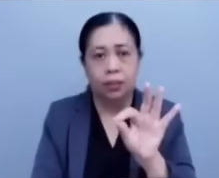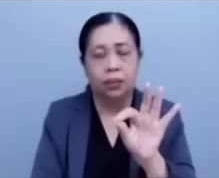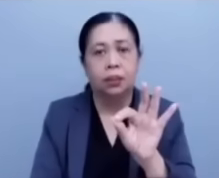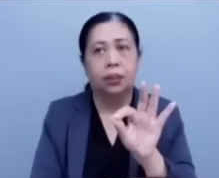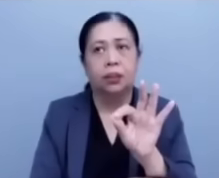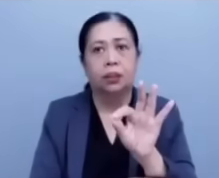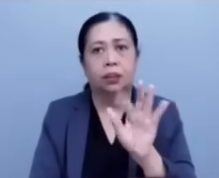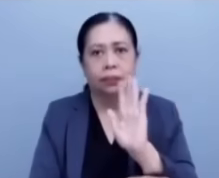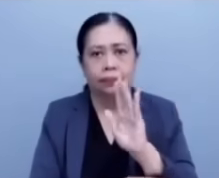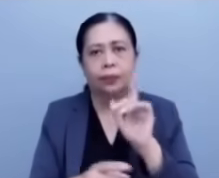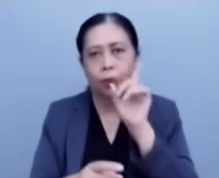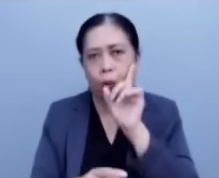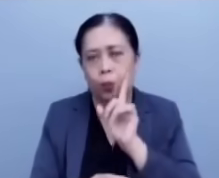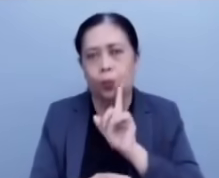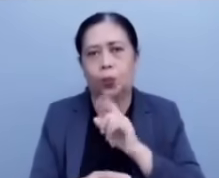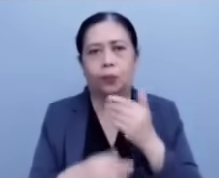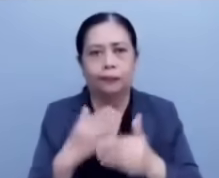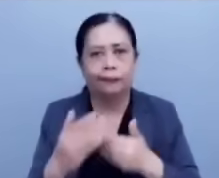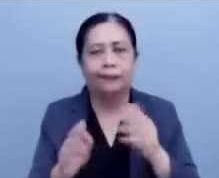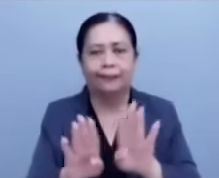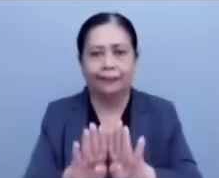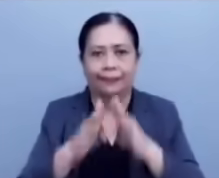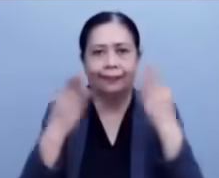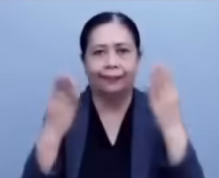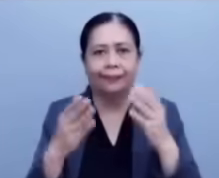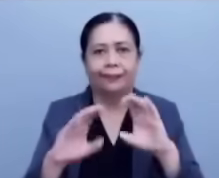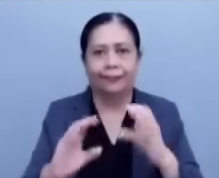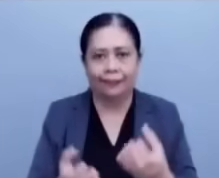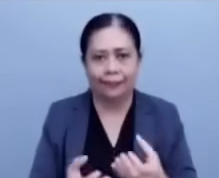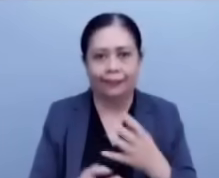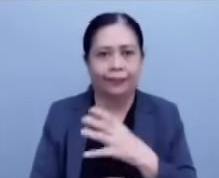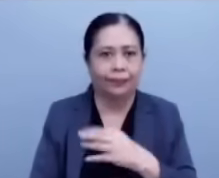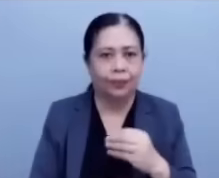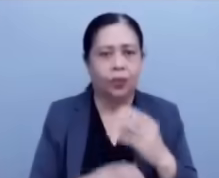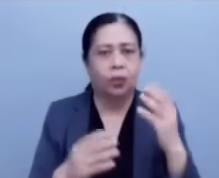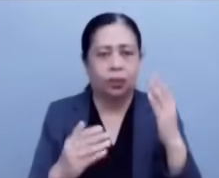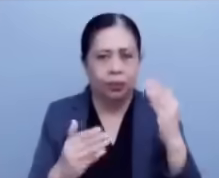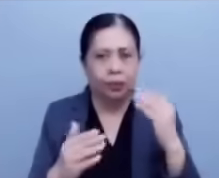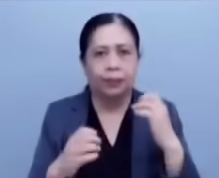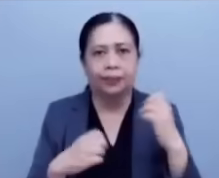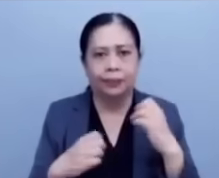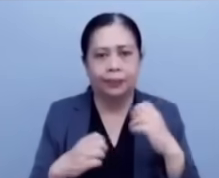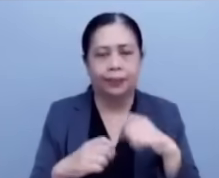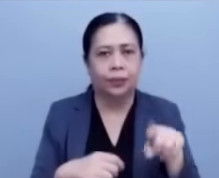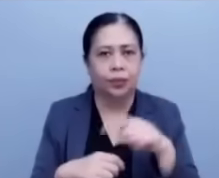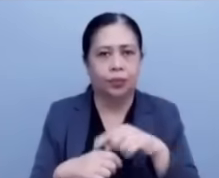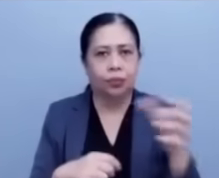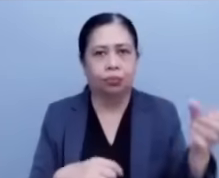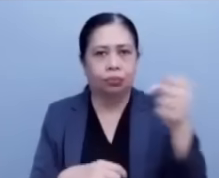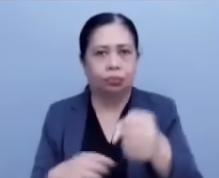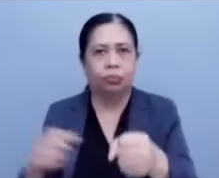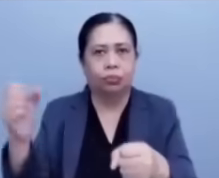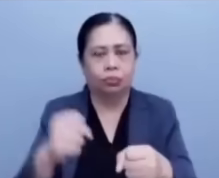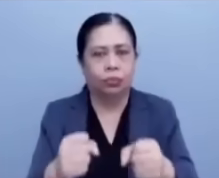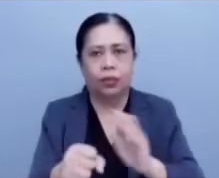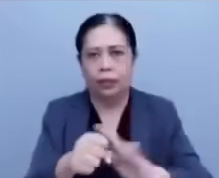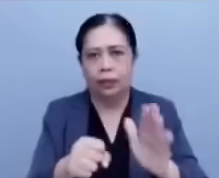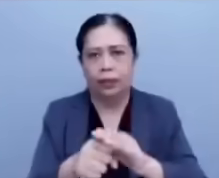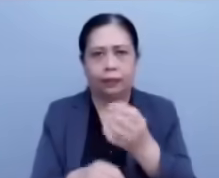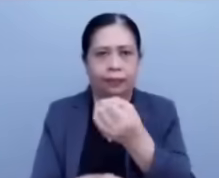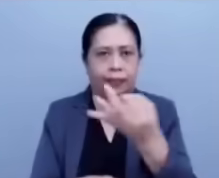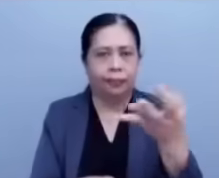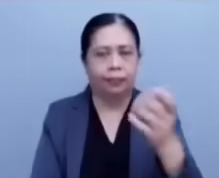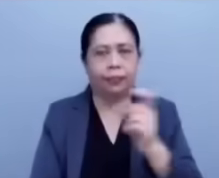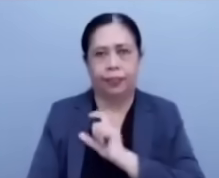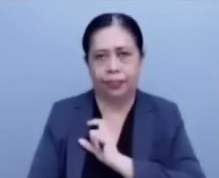magiging smooth po yung pagbubukas po ng klase. At asahan nyo po na yung magde-deploy po tayo ng sufficient number po ng PNP